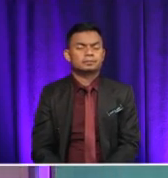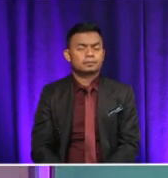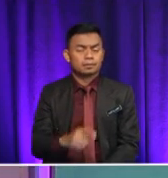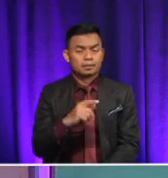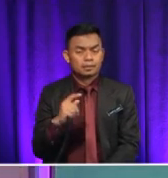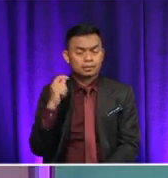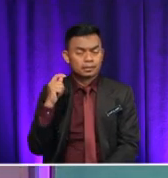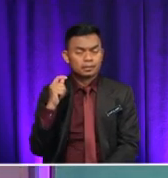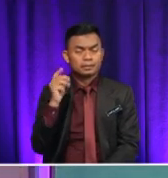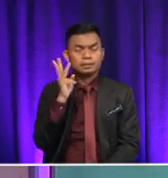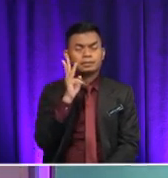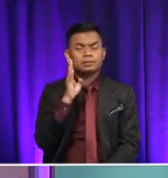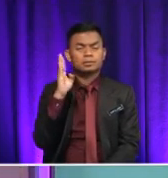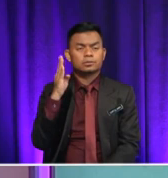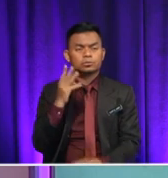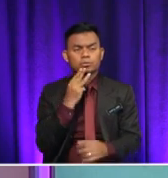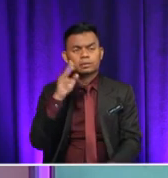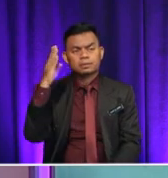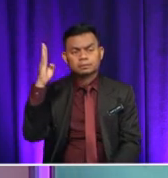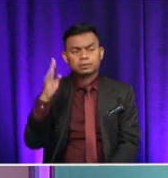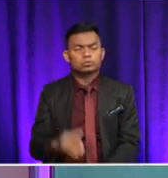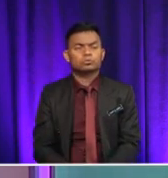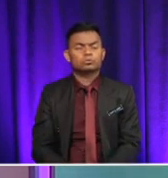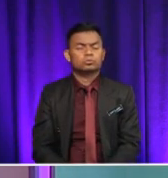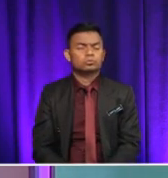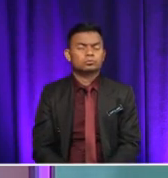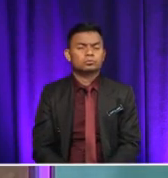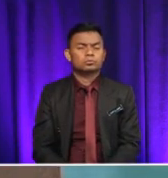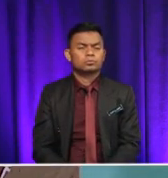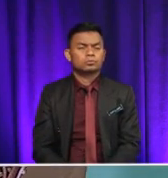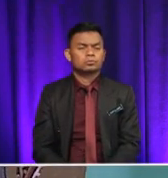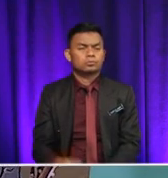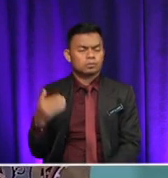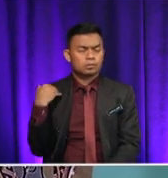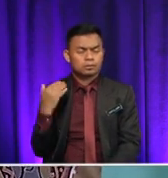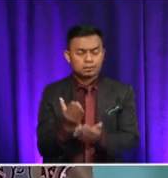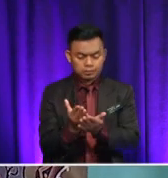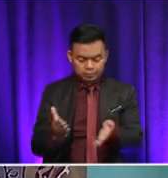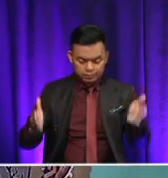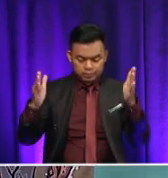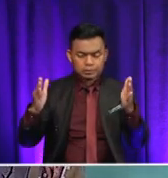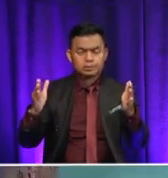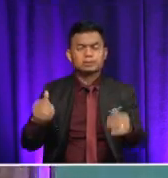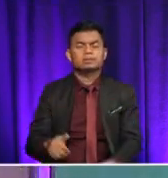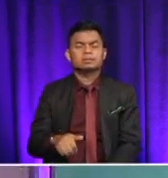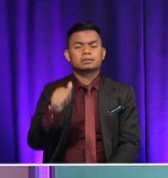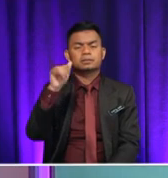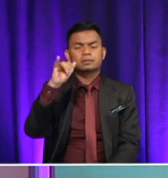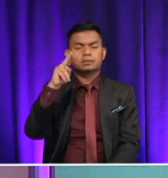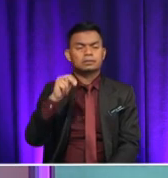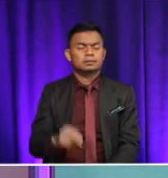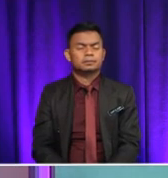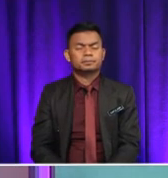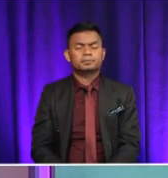warna biru dia Tengok itu yang ada di situ ada sinky kayak situ ada tangki air dan juga ada pilihan